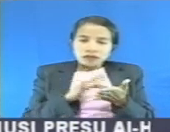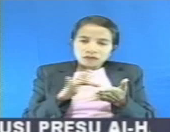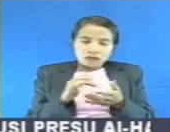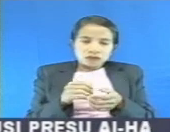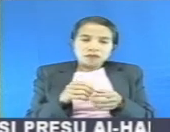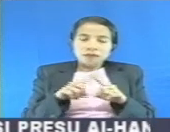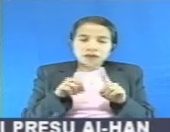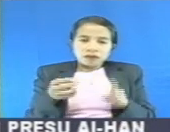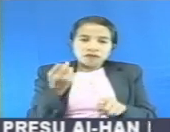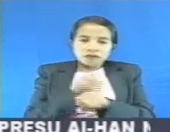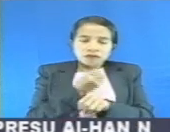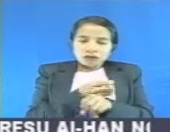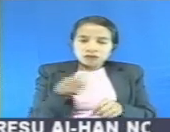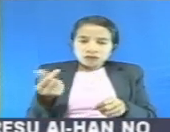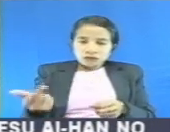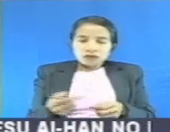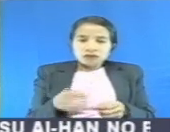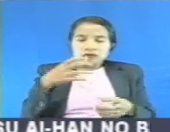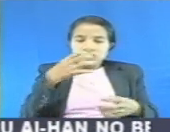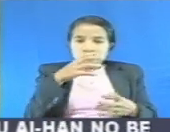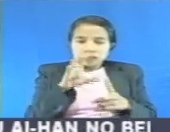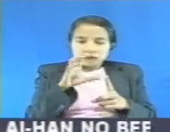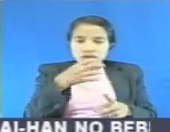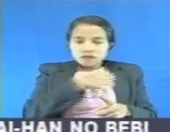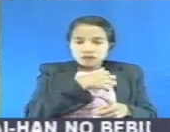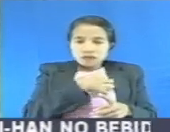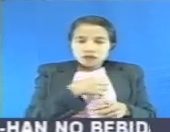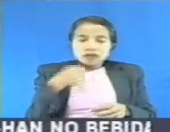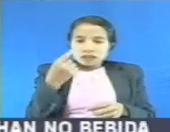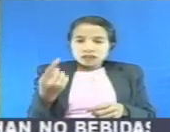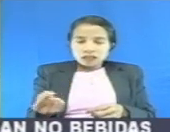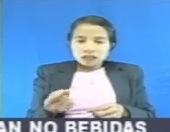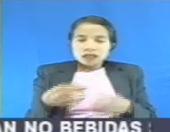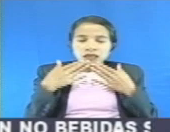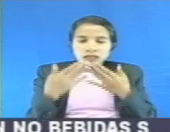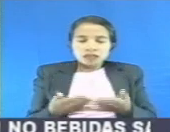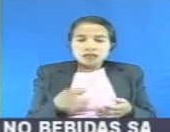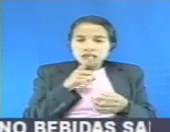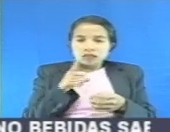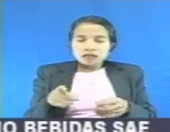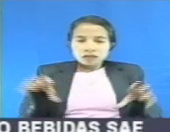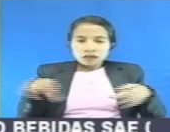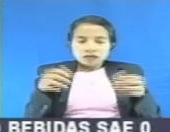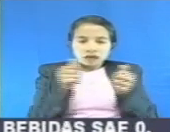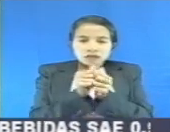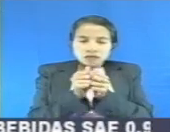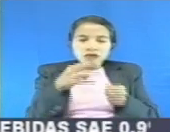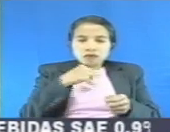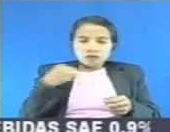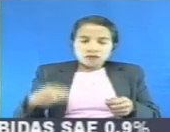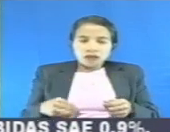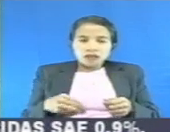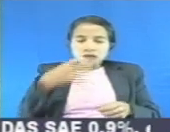krahun. Comandante Geral Penitelio Comissário Faustino da Costa Ateten agradece Tebes para a cooperação Madre Sirenien